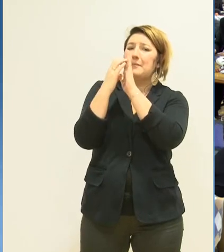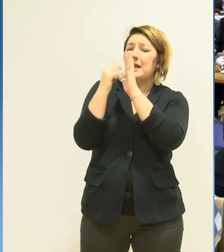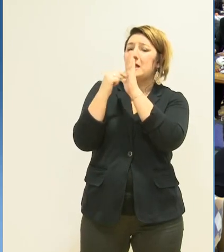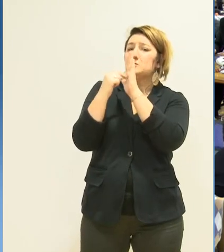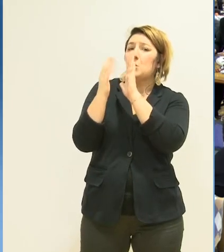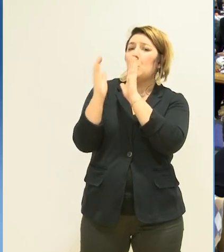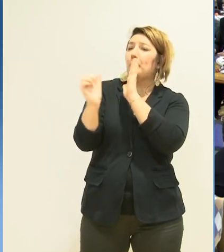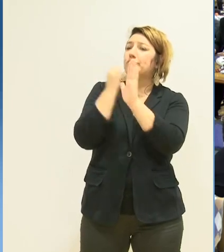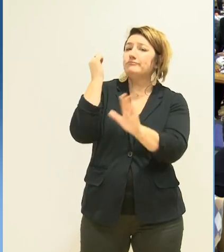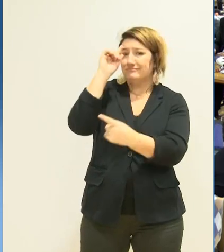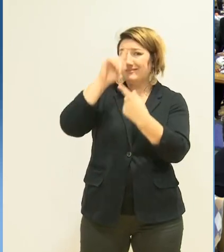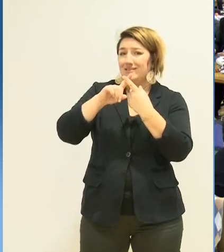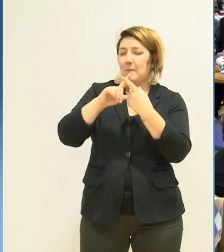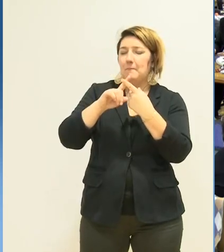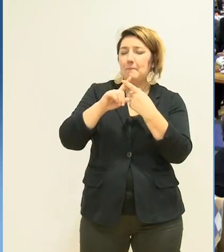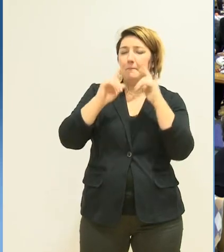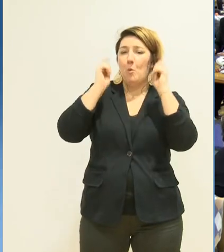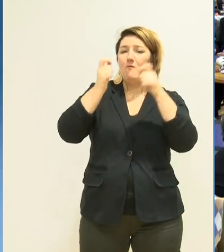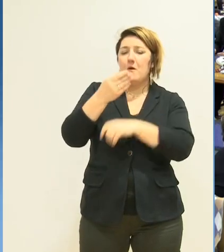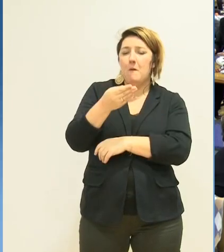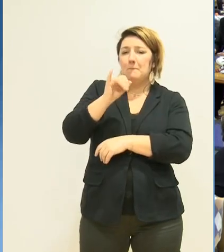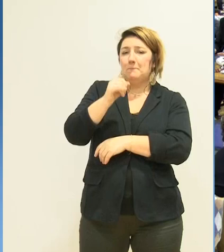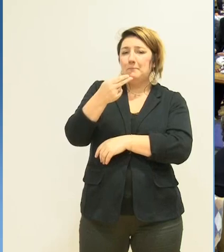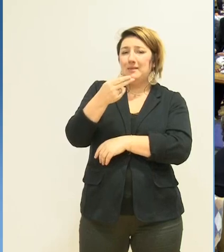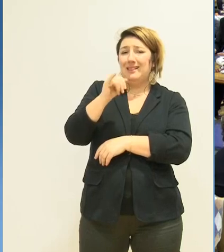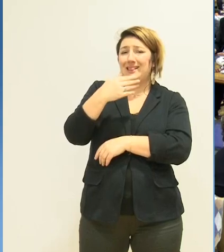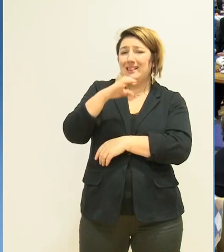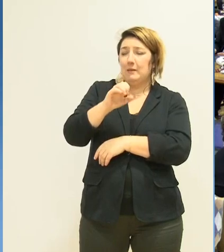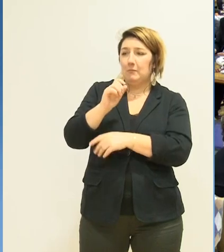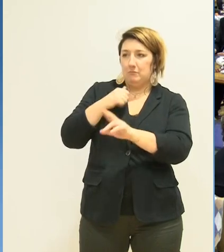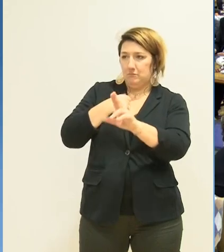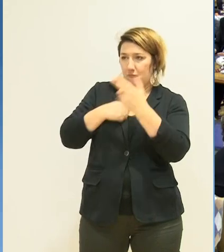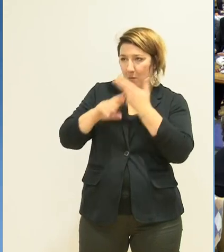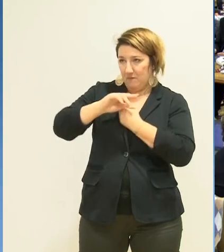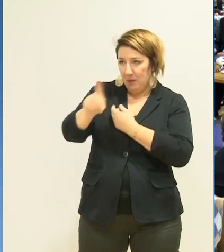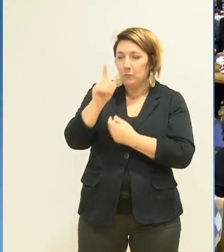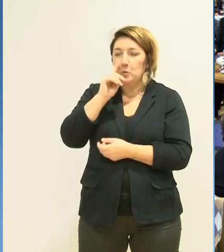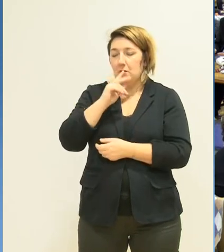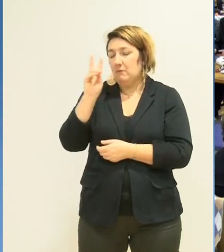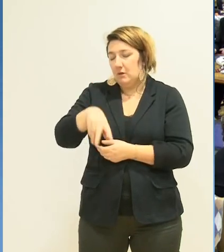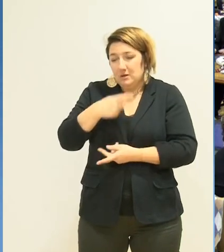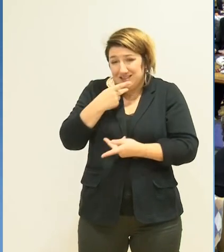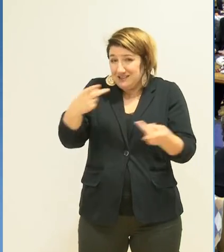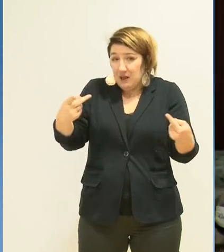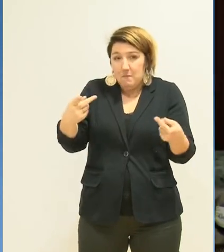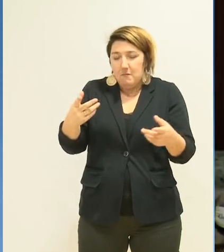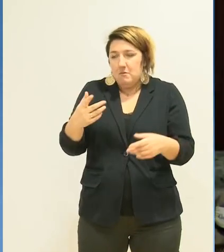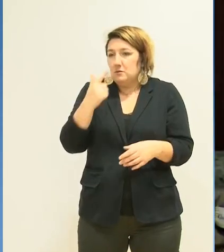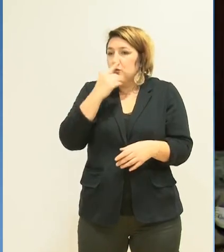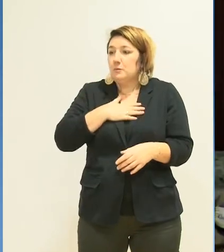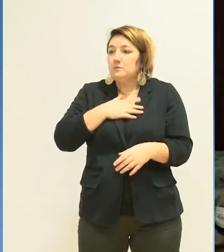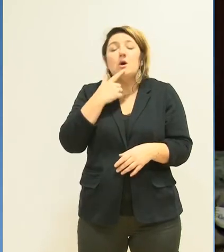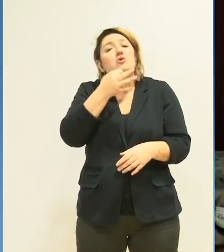sur le couvent des minimes parce que sincèrement je pense que ce n'est pas de